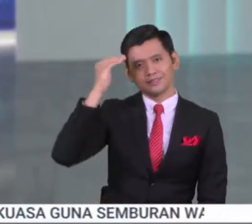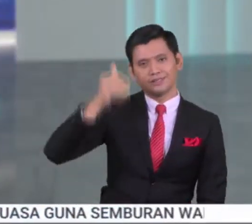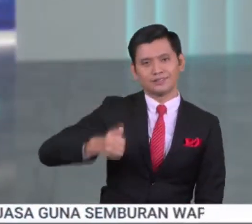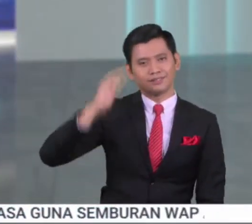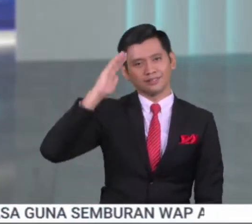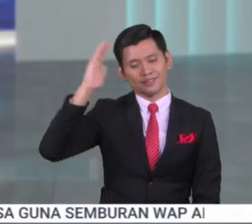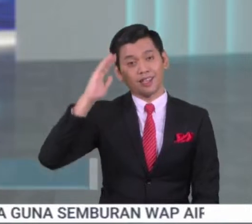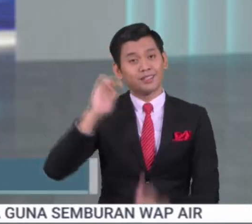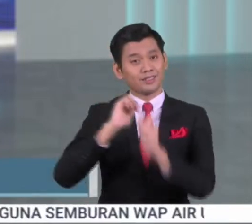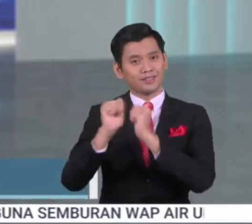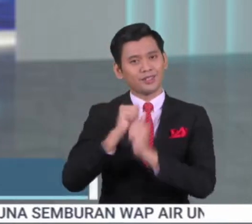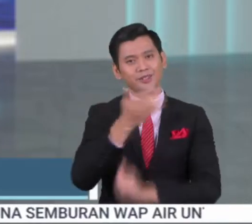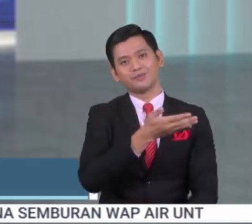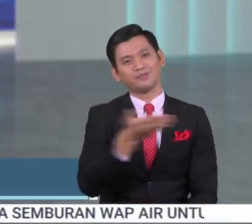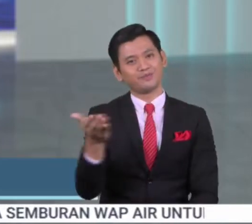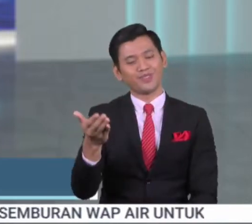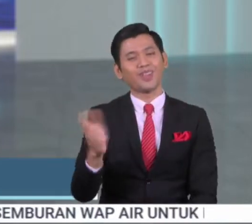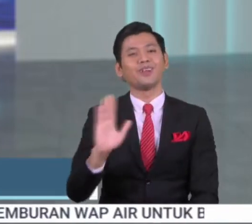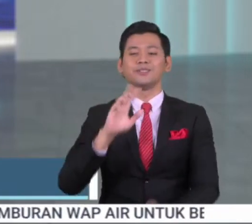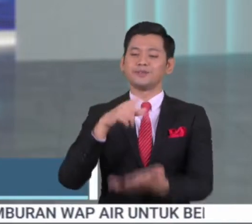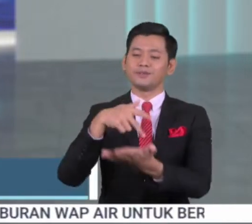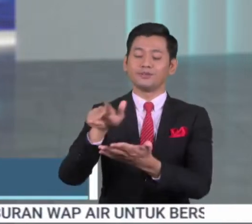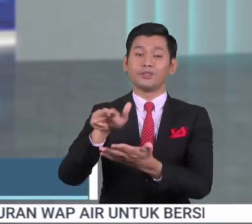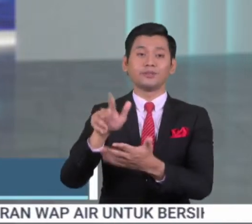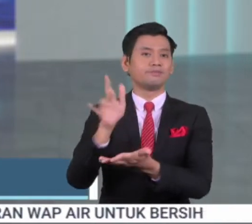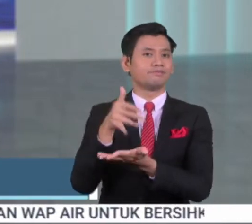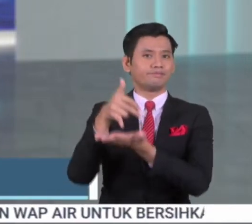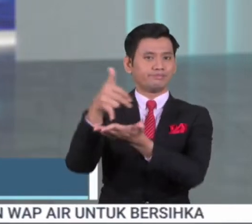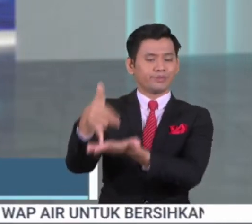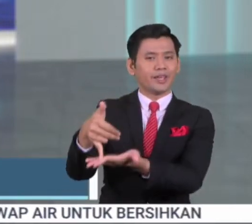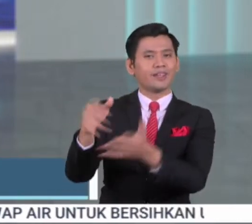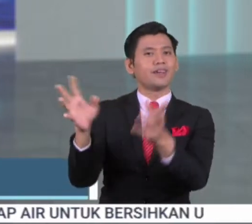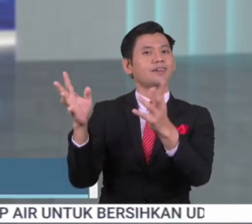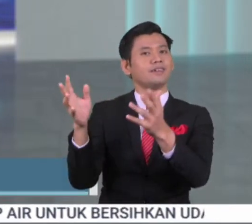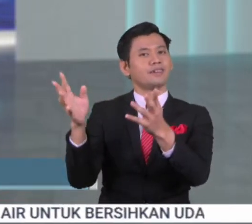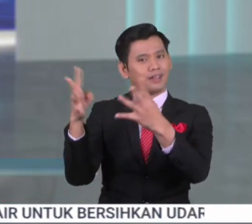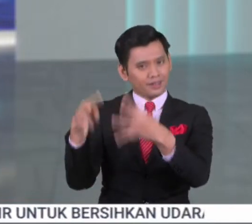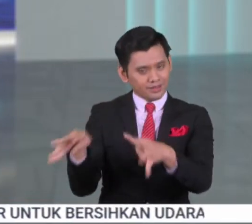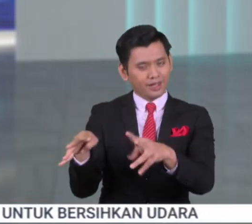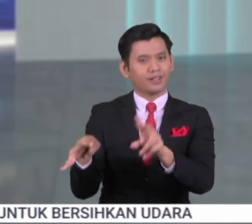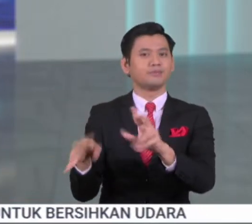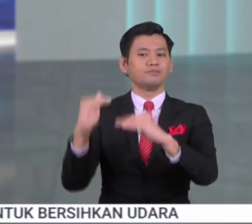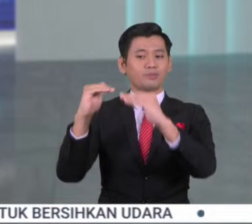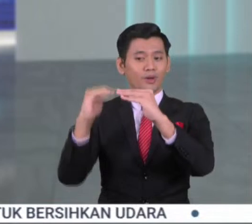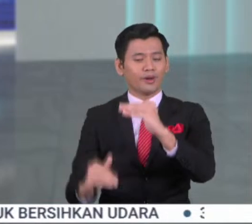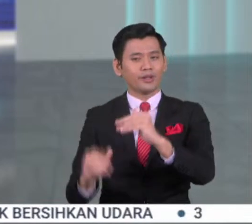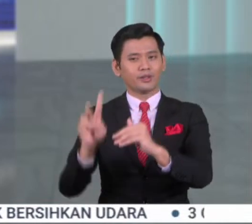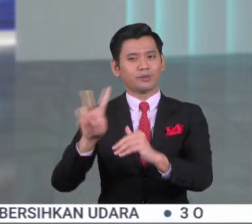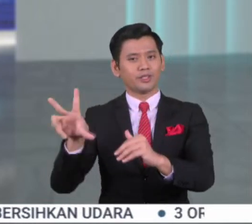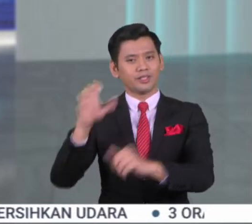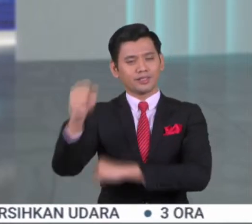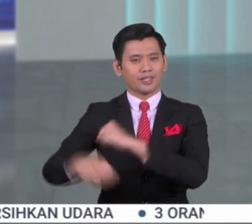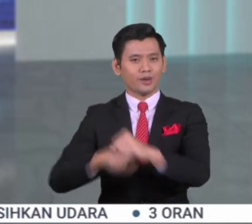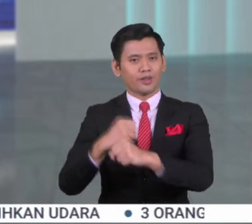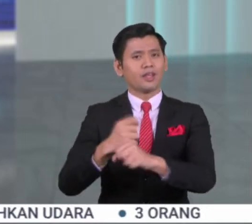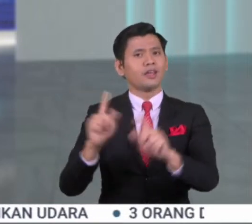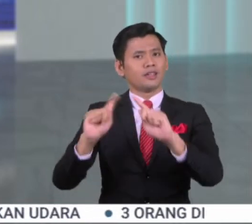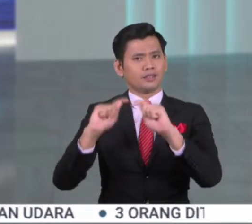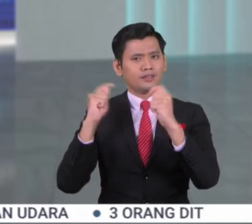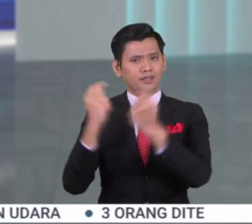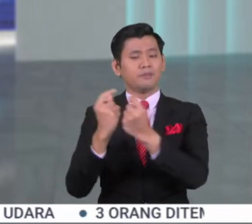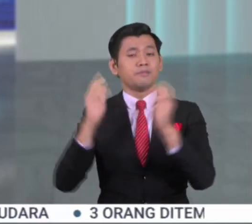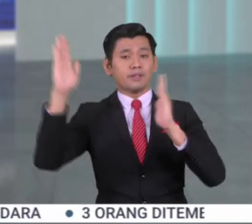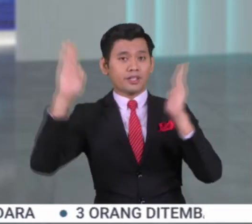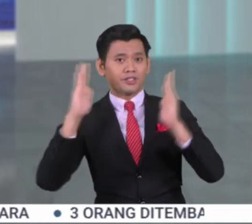Assalamualaikum dan salam sukan untuk semua. Bola sepak kelayakan Piala Asia bawah 23 tahun. Skuad Harimau Muda bakal turun menentang Thailand pada aksi